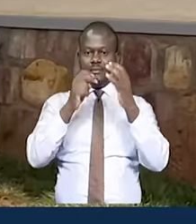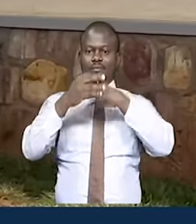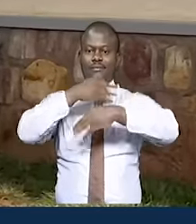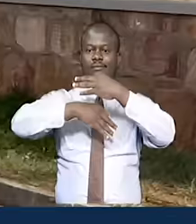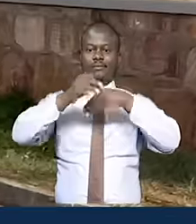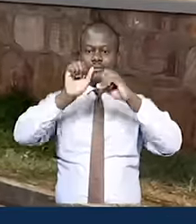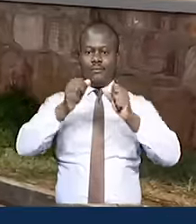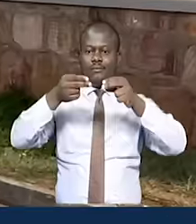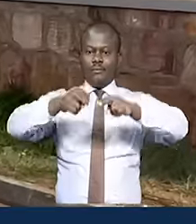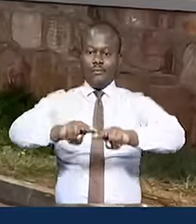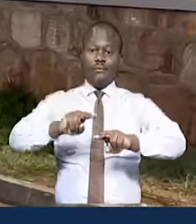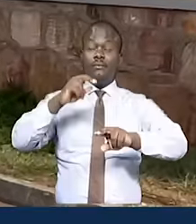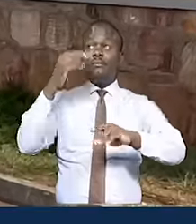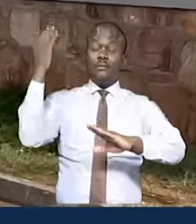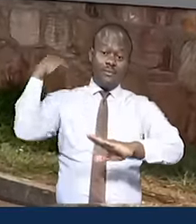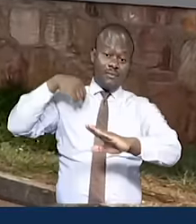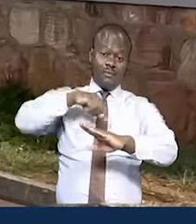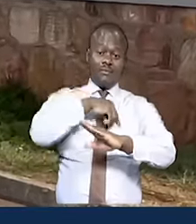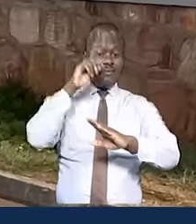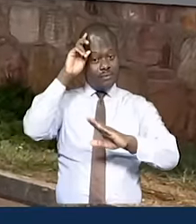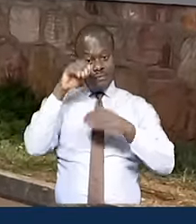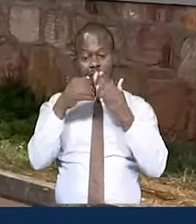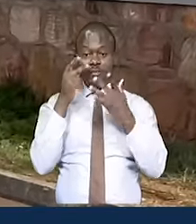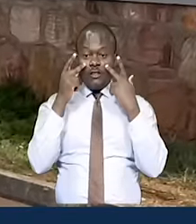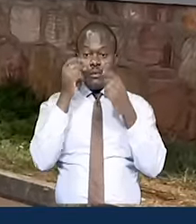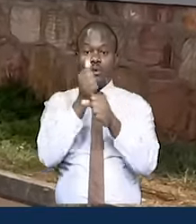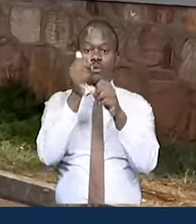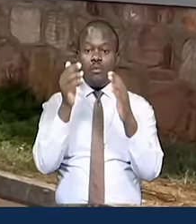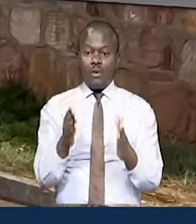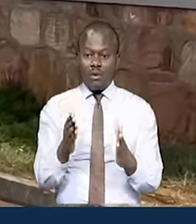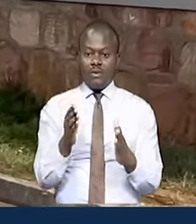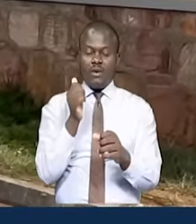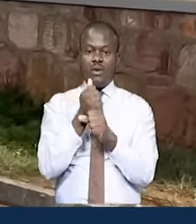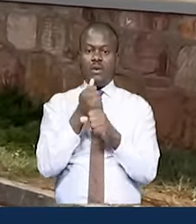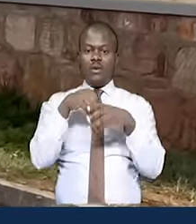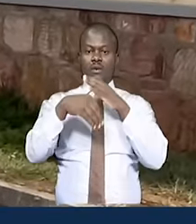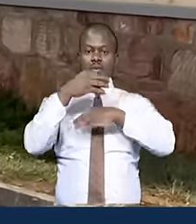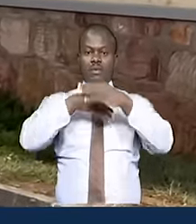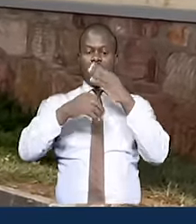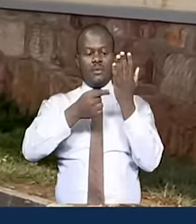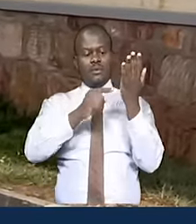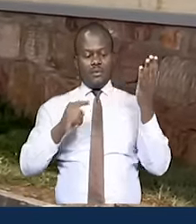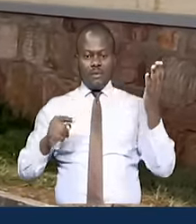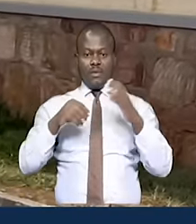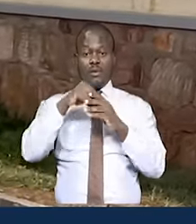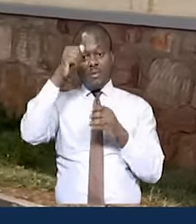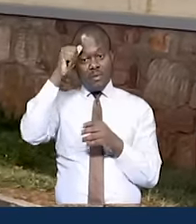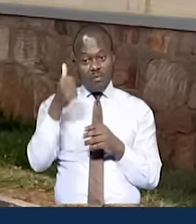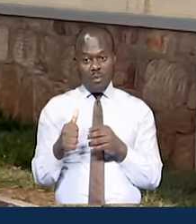zikunde zibeho. Kera twibwiraga yuko kubona umukozi wagukorera mu ruganda ibiri tekinike ibirimo